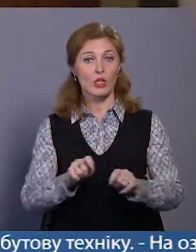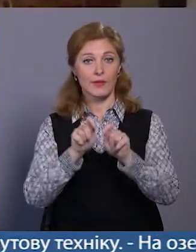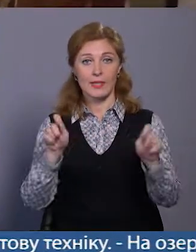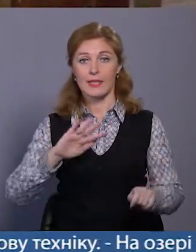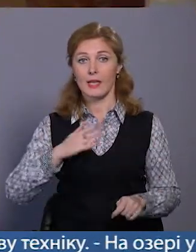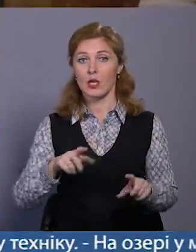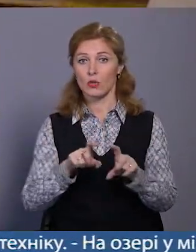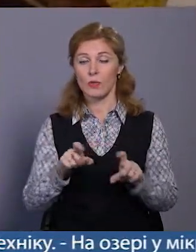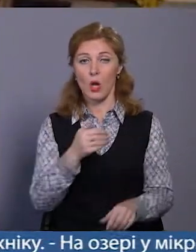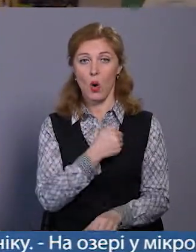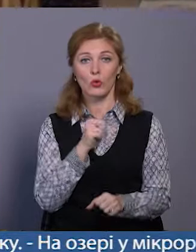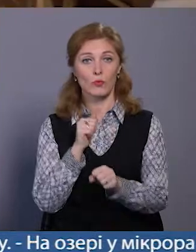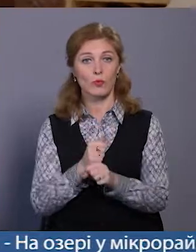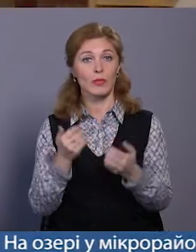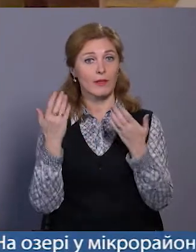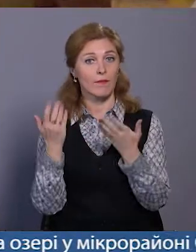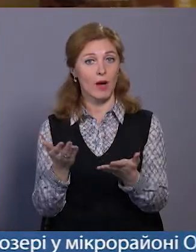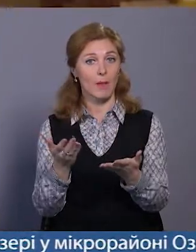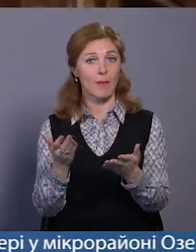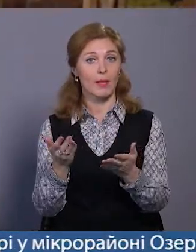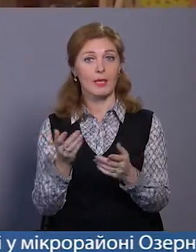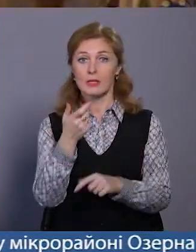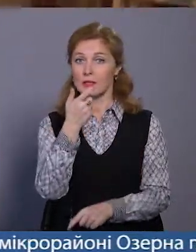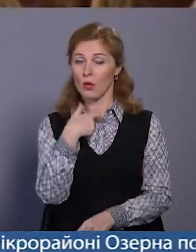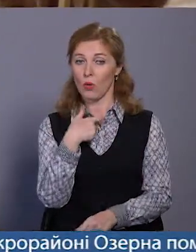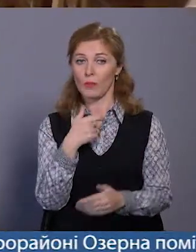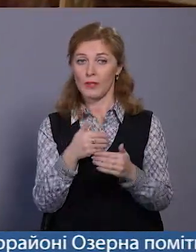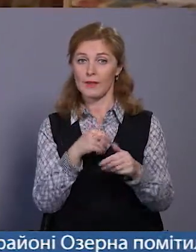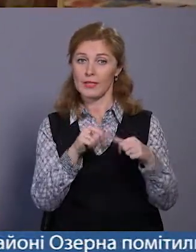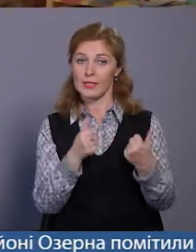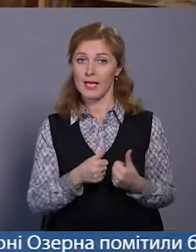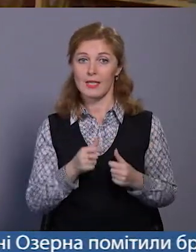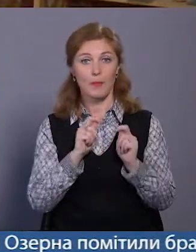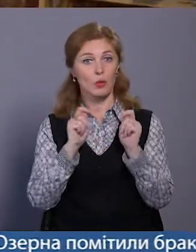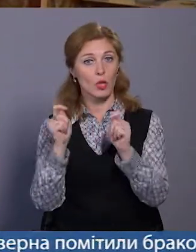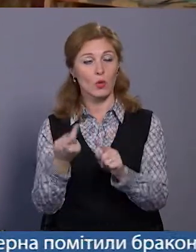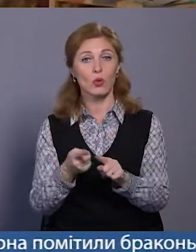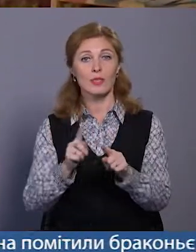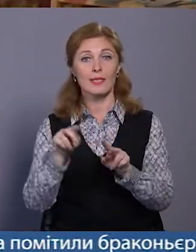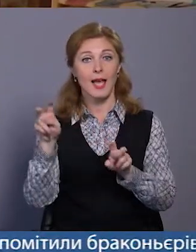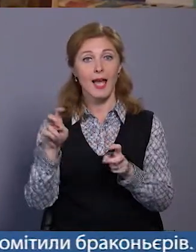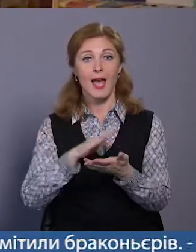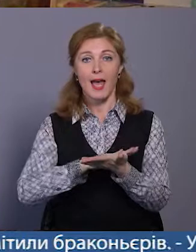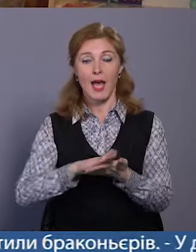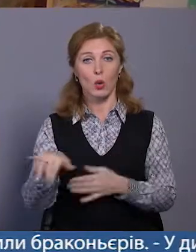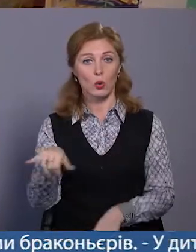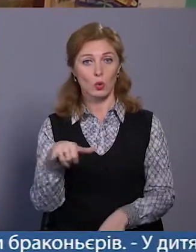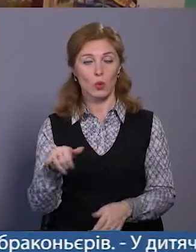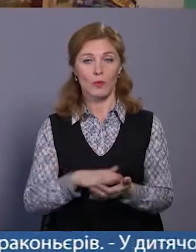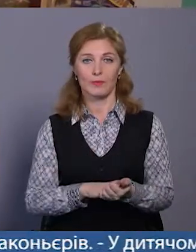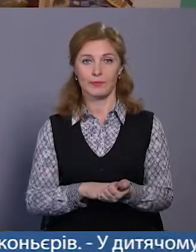хочемо зробити вам невеличкий, але від всього серця подарунок. Це екоторба із фрагментом вашого